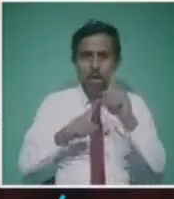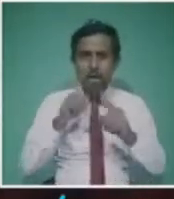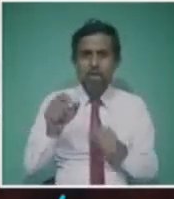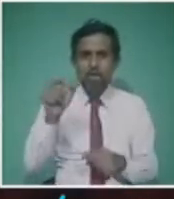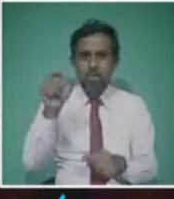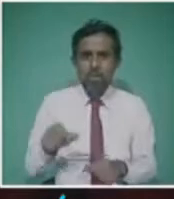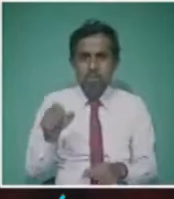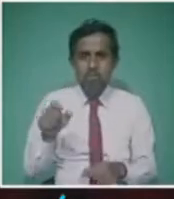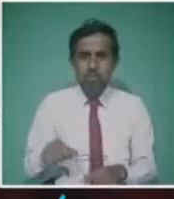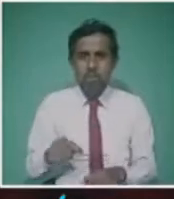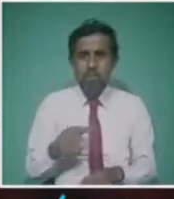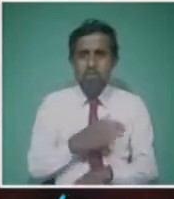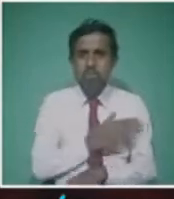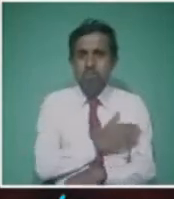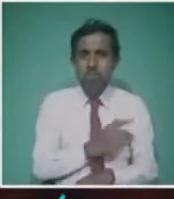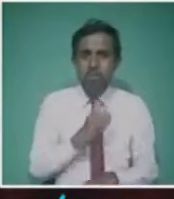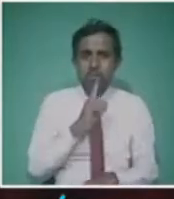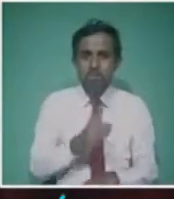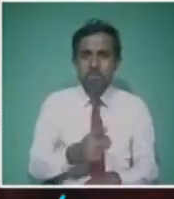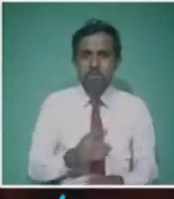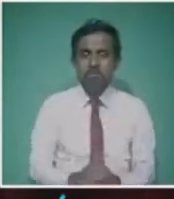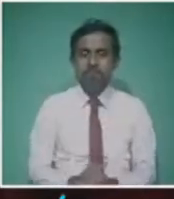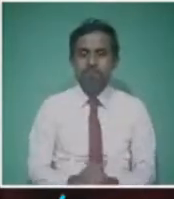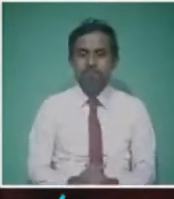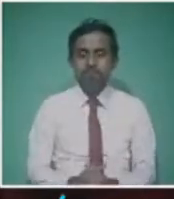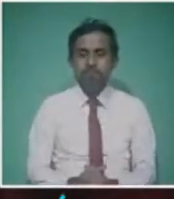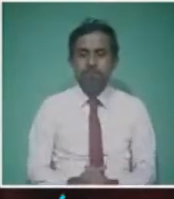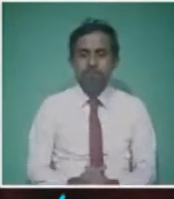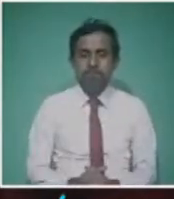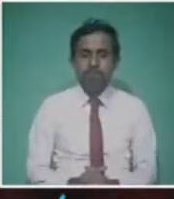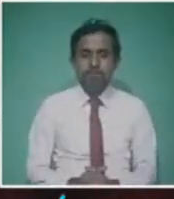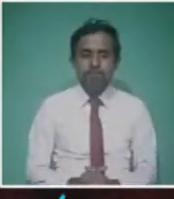අයට අපි මතක් කර සිටින්න ඕනේ. ඒ නිසා